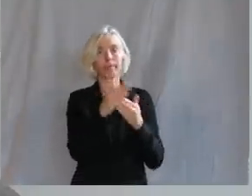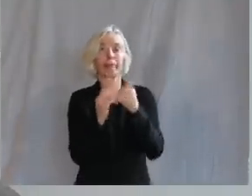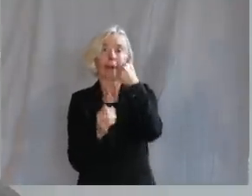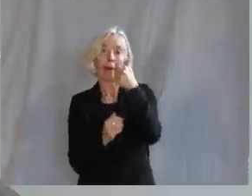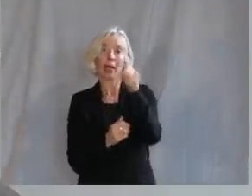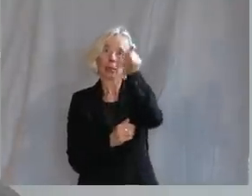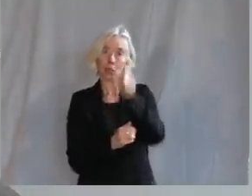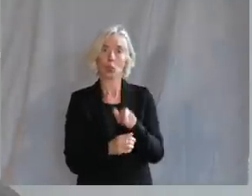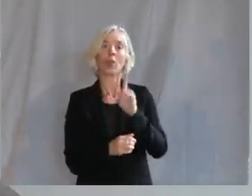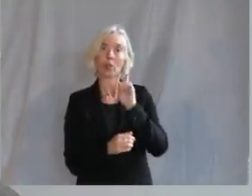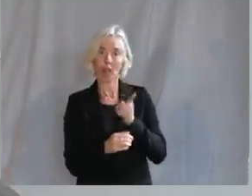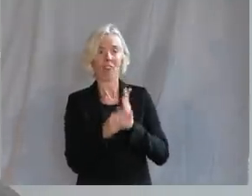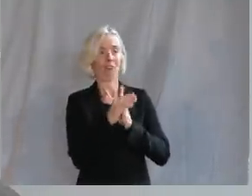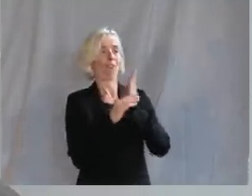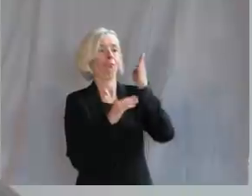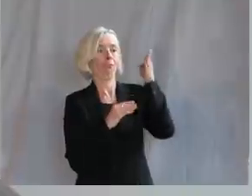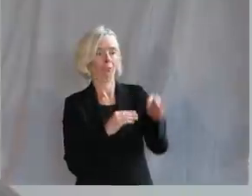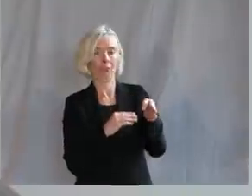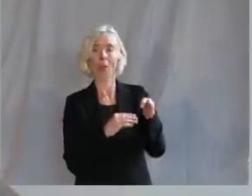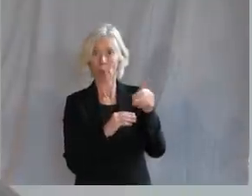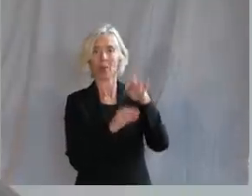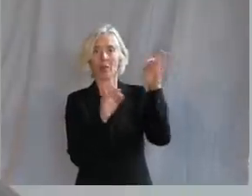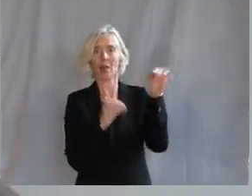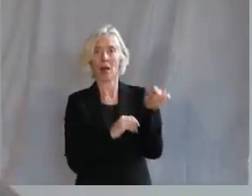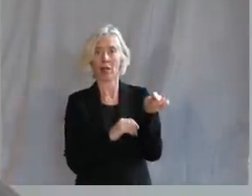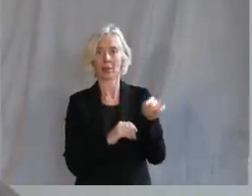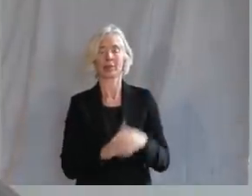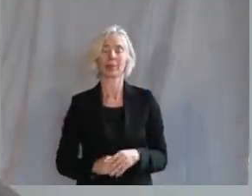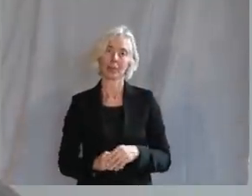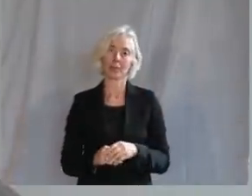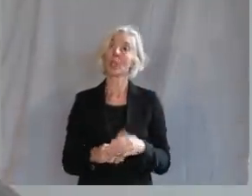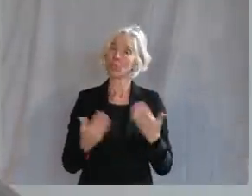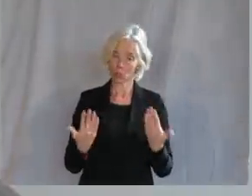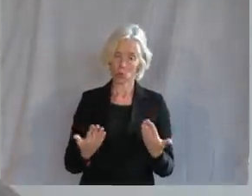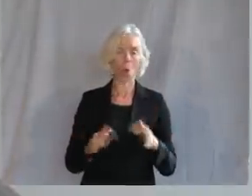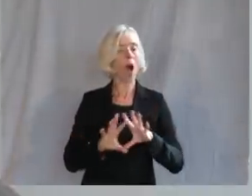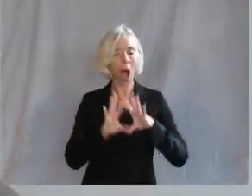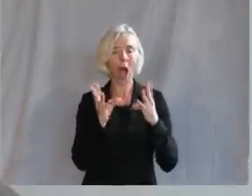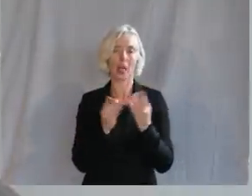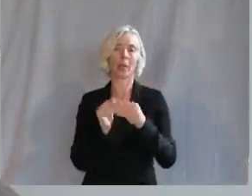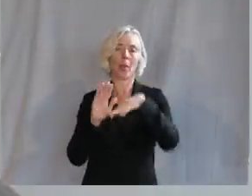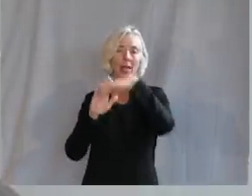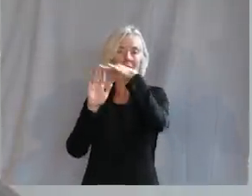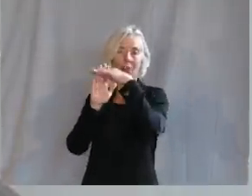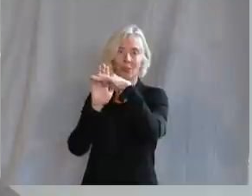Patient oder Bewohner. Das sind die Allgemeinverfügungen, die momentan